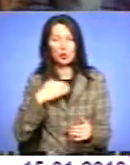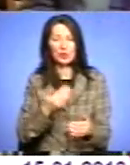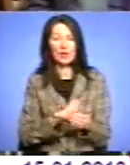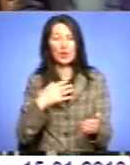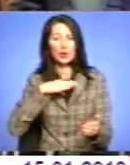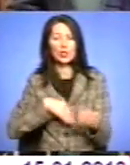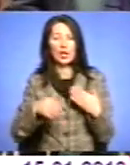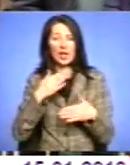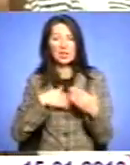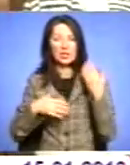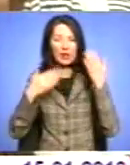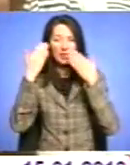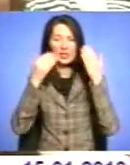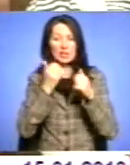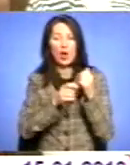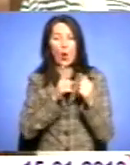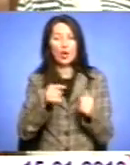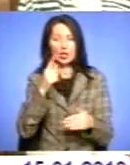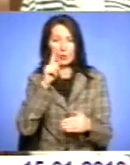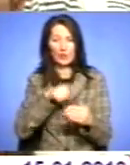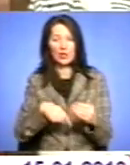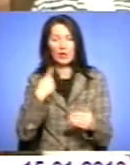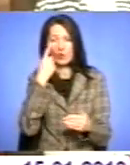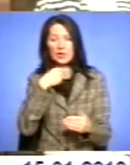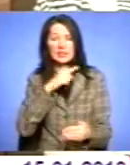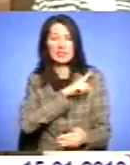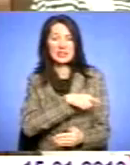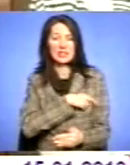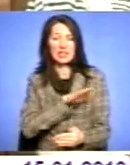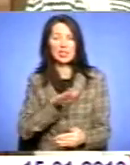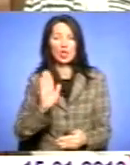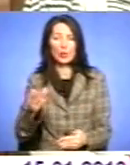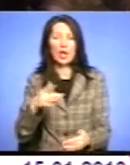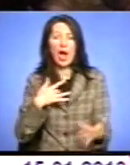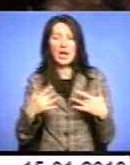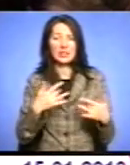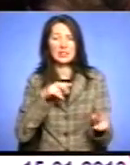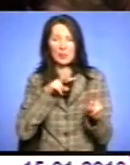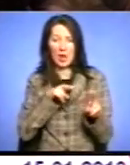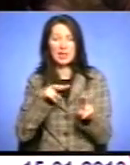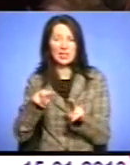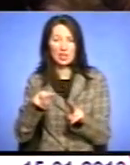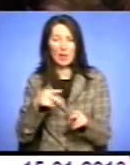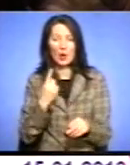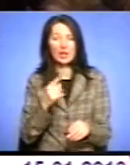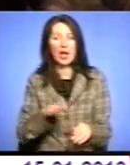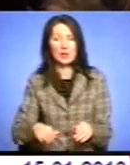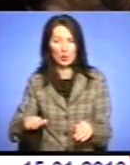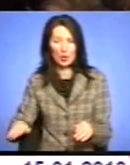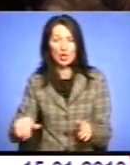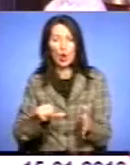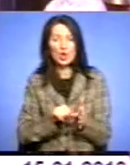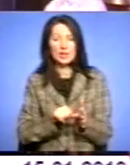і веселились. Кожен повірив у власні сили, адже діти були і артистами, і глядачами. Одна з наймолодших учасників,